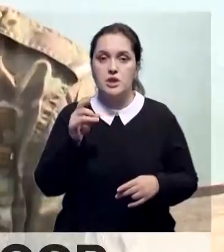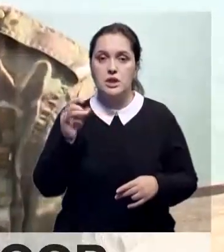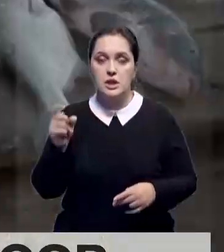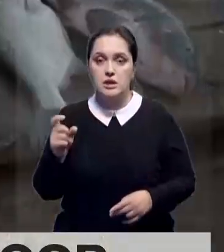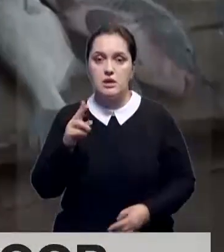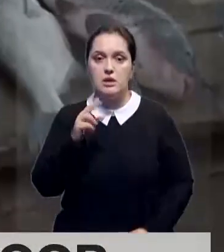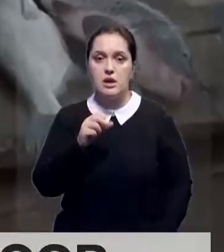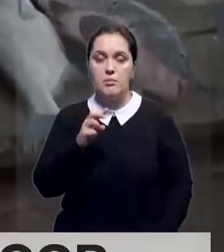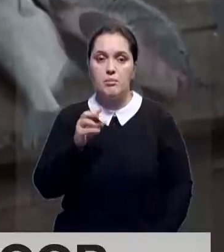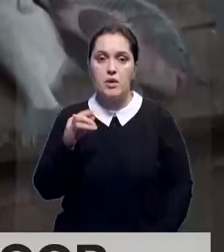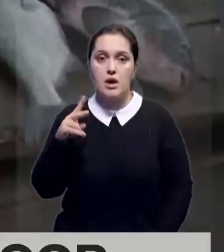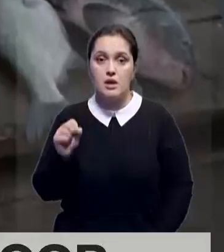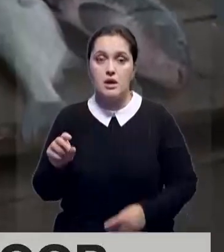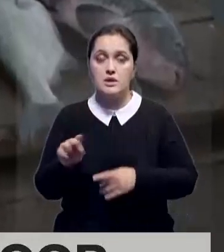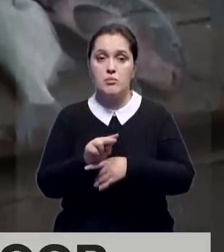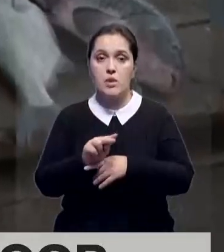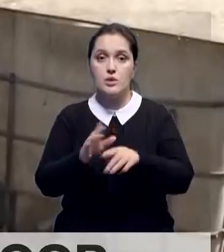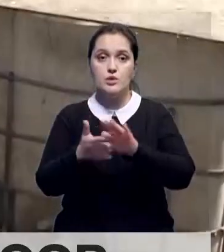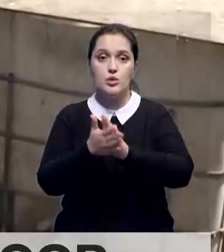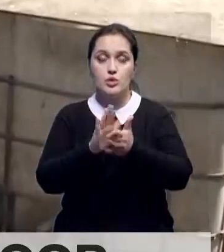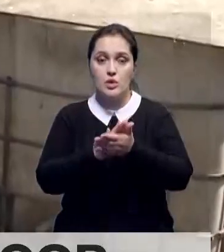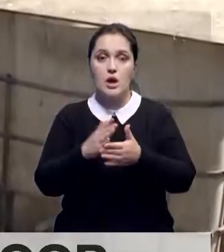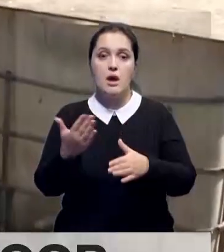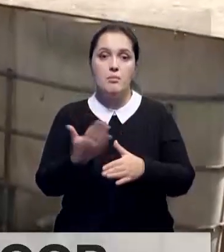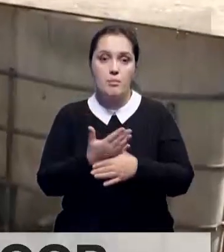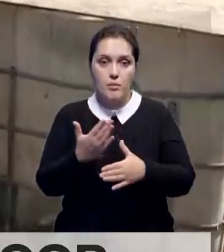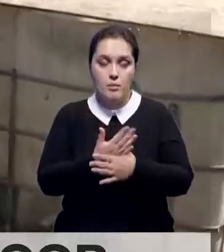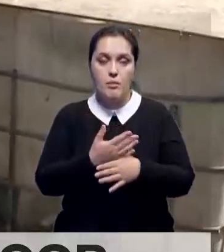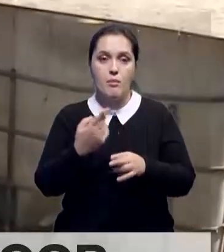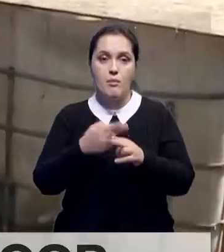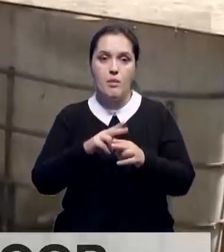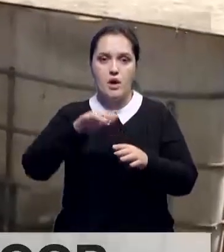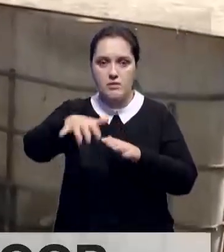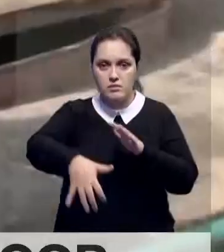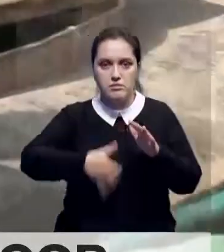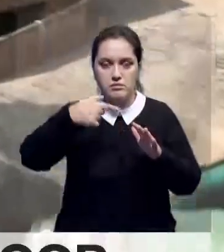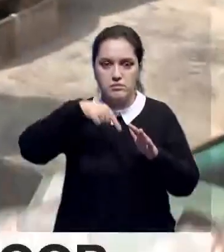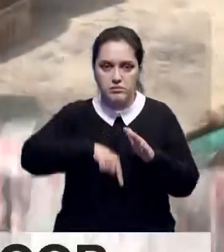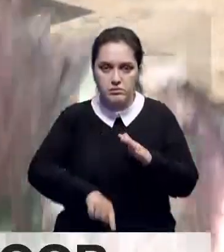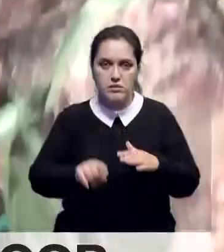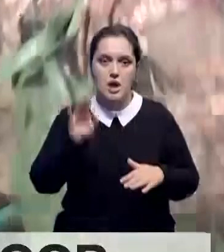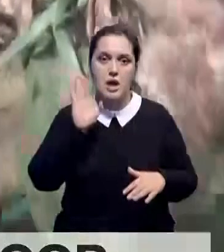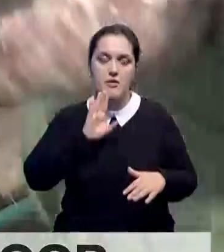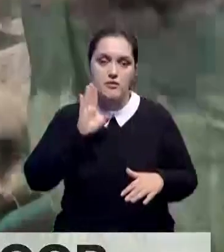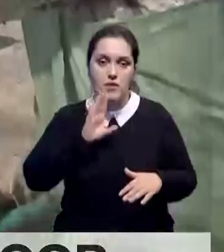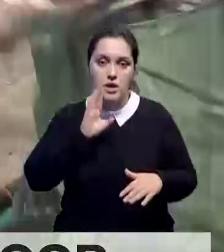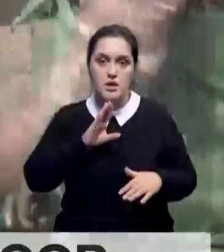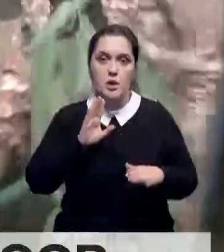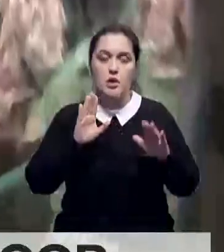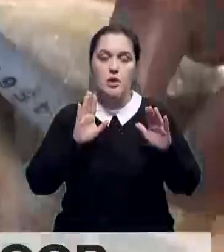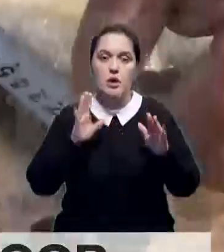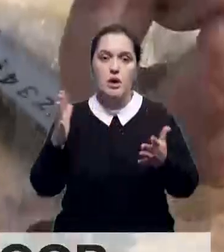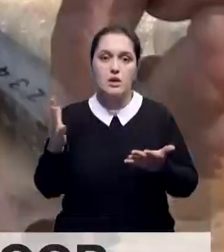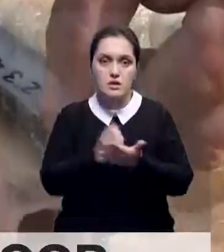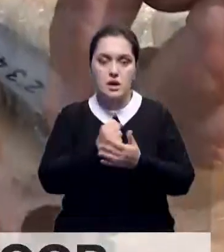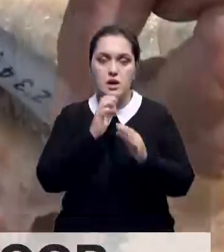камбала. Исправить ситуацию, говорят специалисты, помогут дноуглубительные работы и зарыбление водоемов области. Только тогда